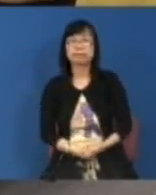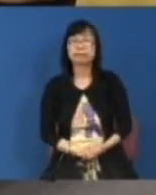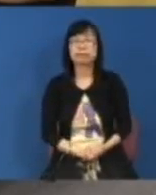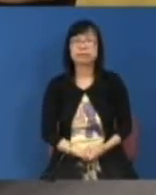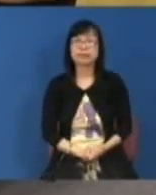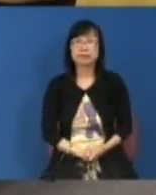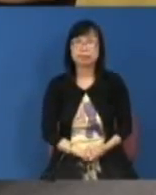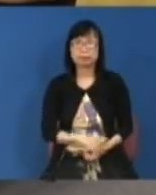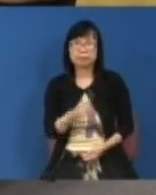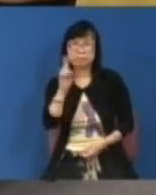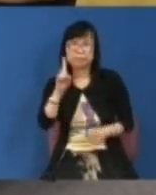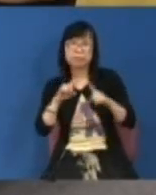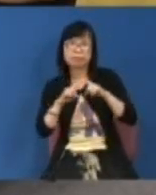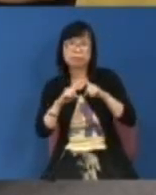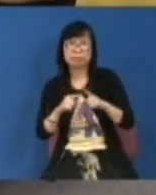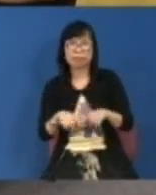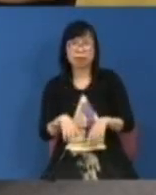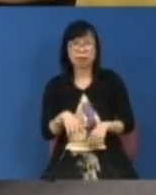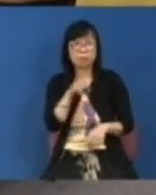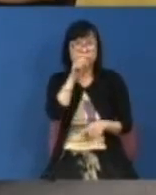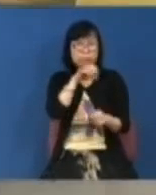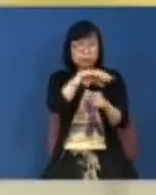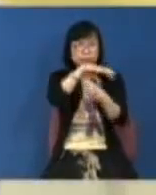咩人嚟噶？同全世界